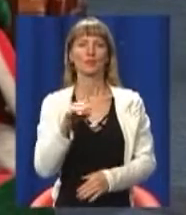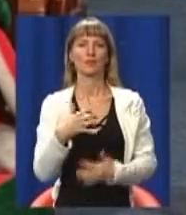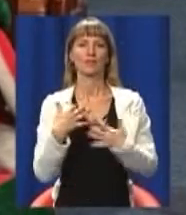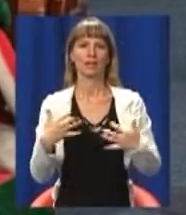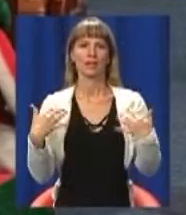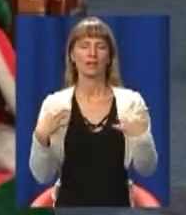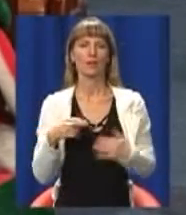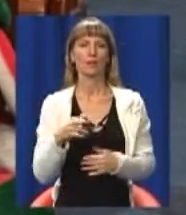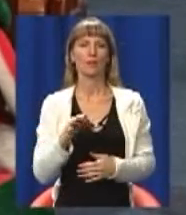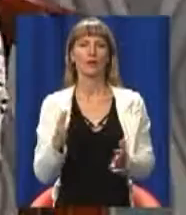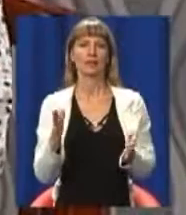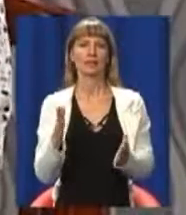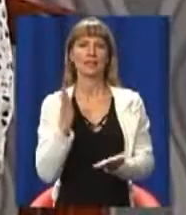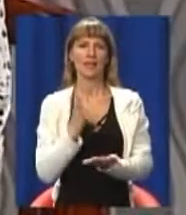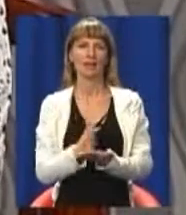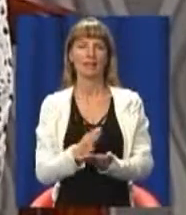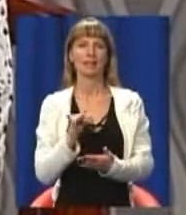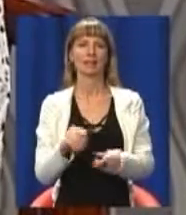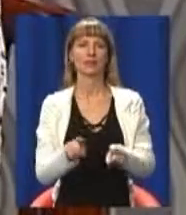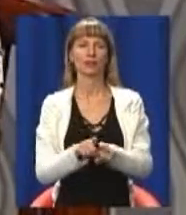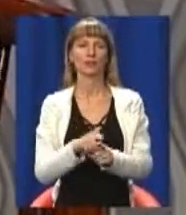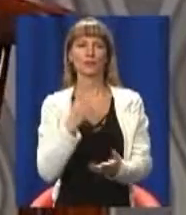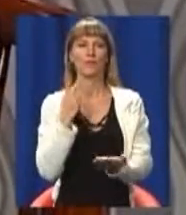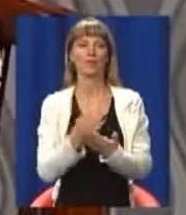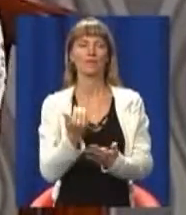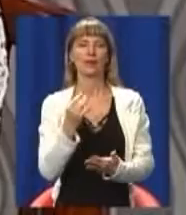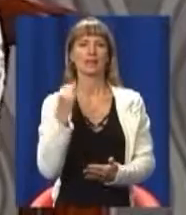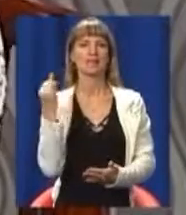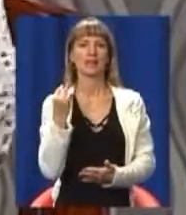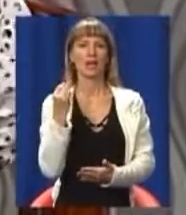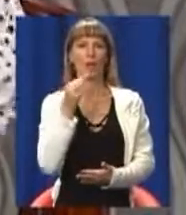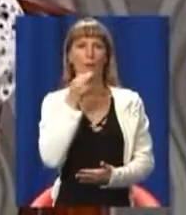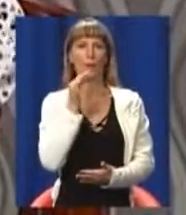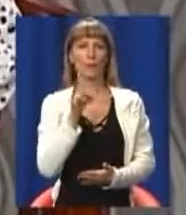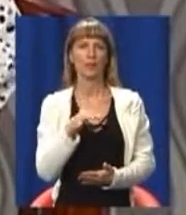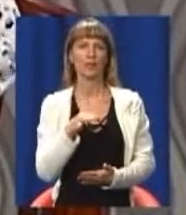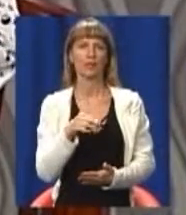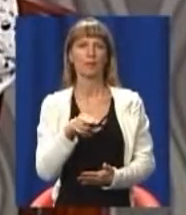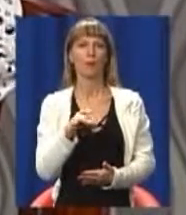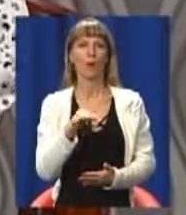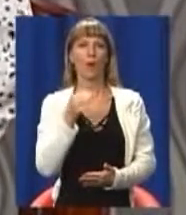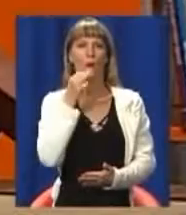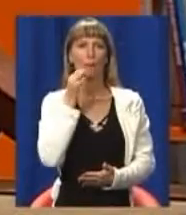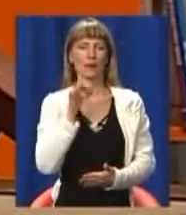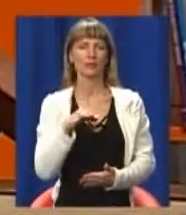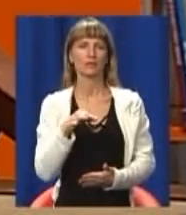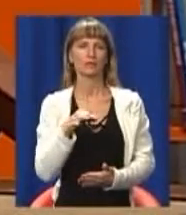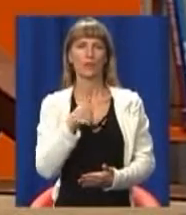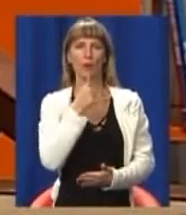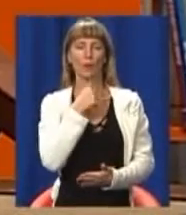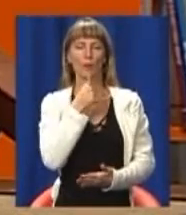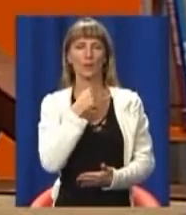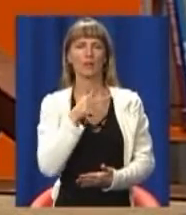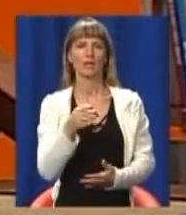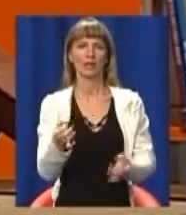тварин, про різні явища, а також покажемо вам цікавий опит. До речі, про опит. Сашко, ось скажи